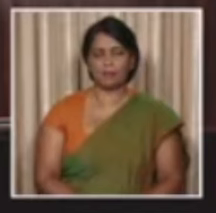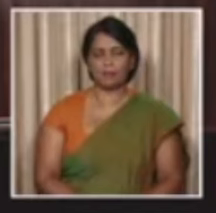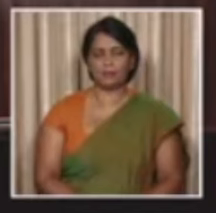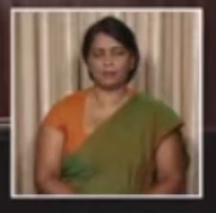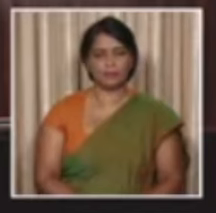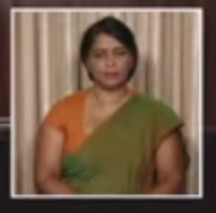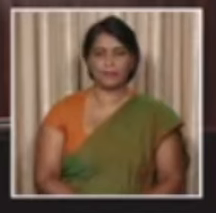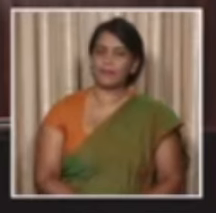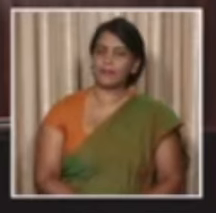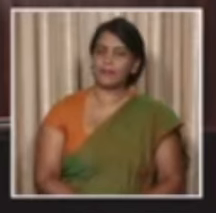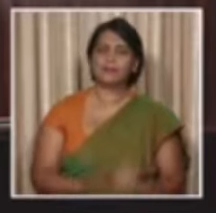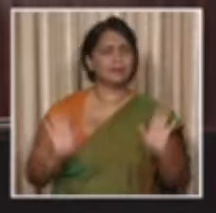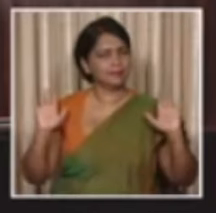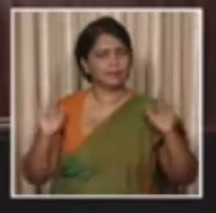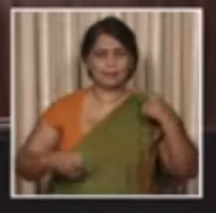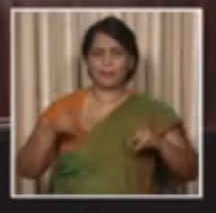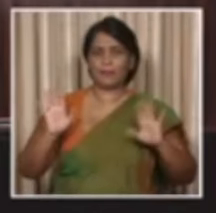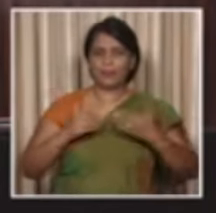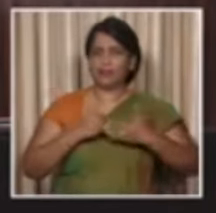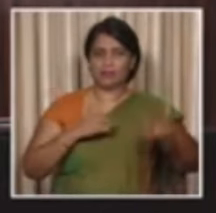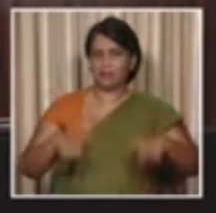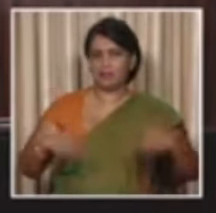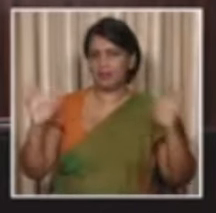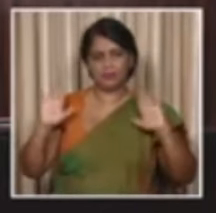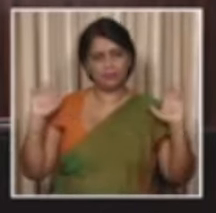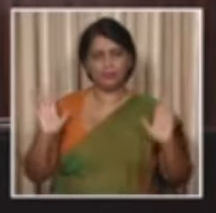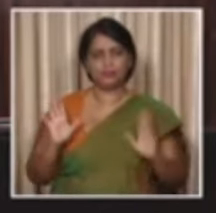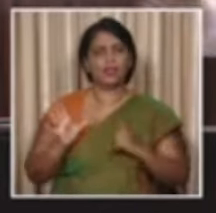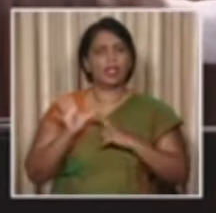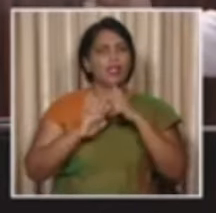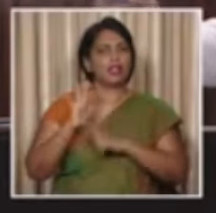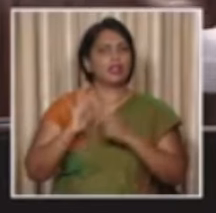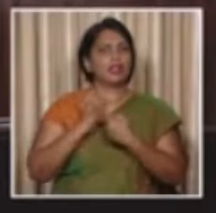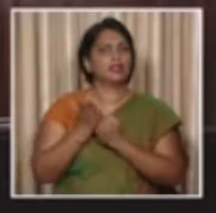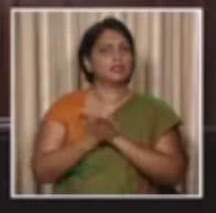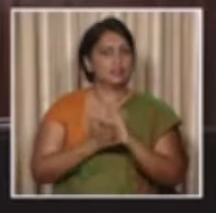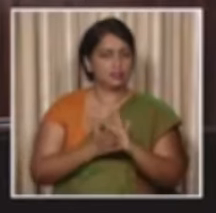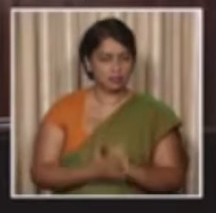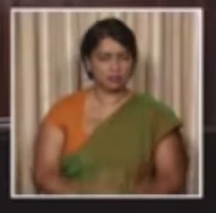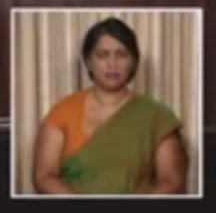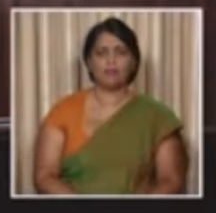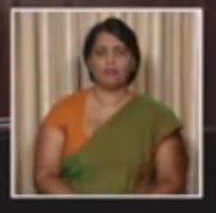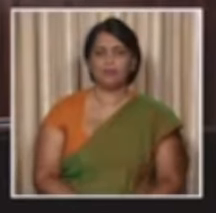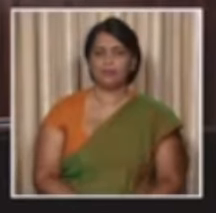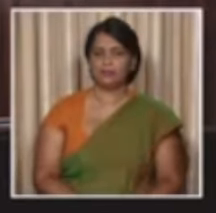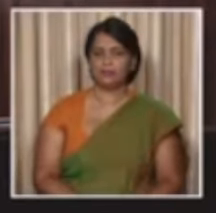ගරු මන්තුමාලා වාඩි වෙන්න. දැන් මේ ගැන විවාද තවත් කරන්න පුළුවන් කමක් නැහැ. අජිත් මානා පෙරු මැතිතුමා